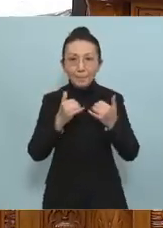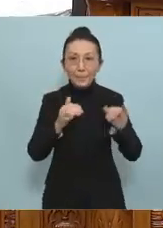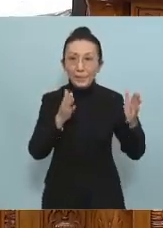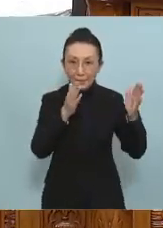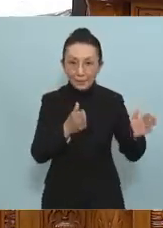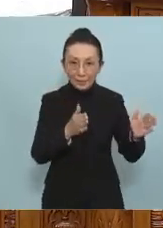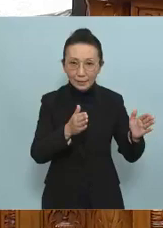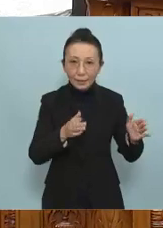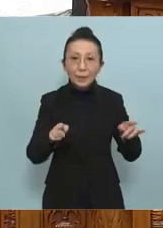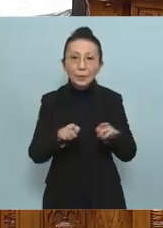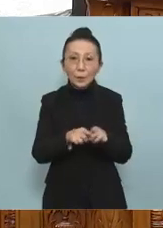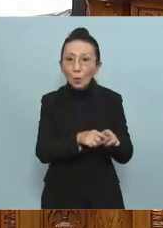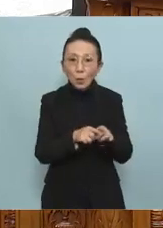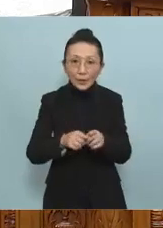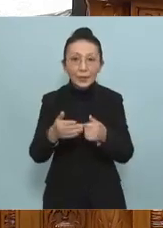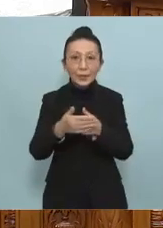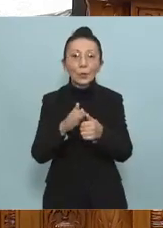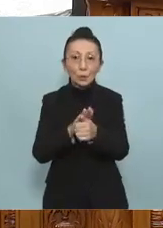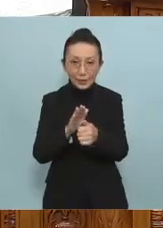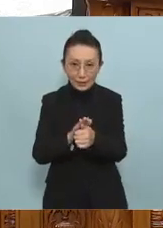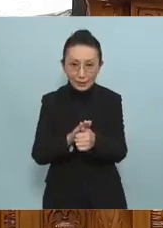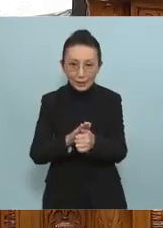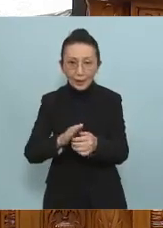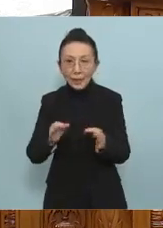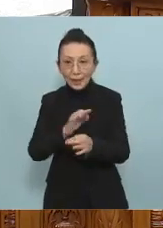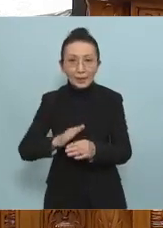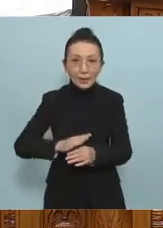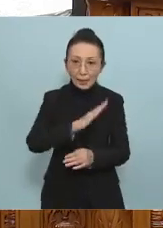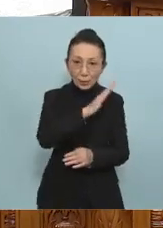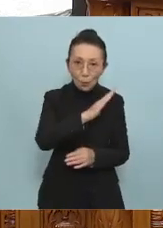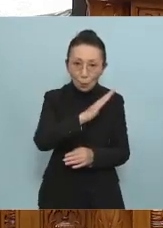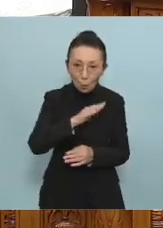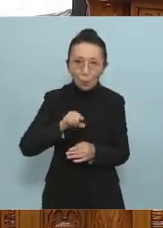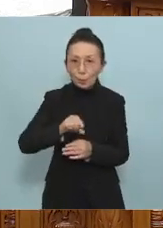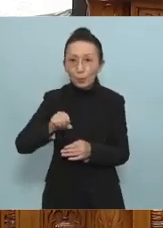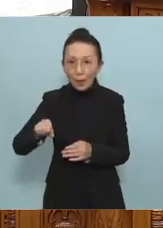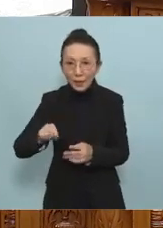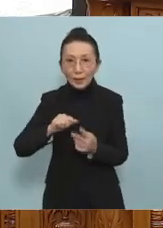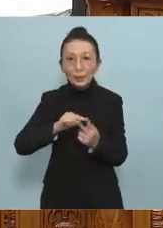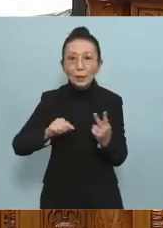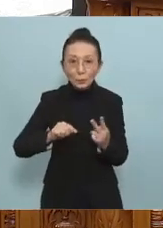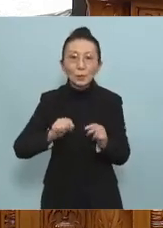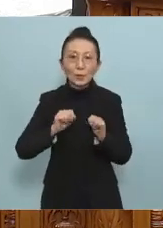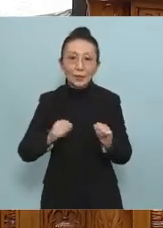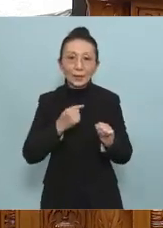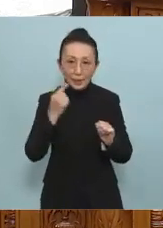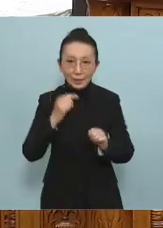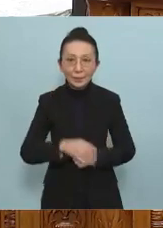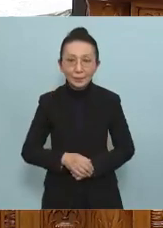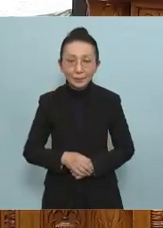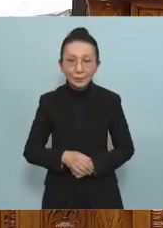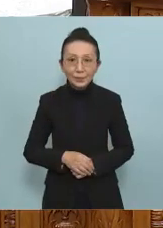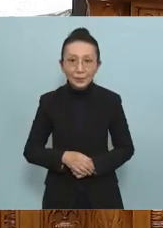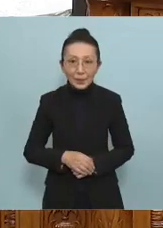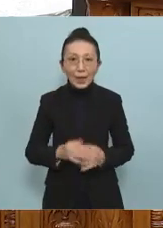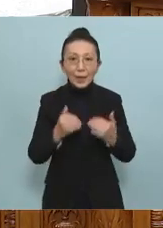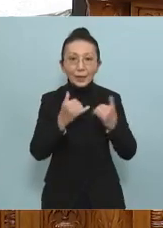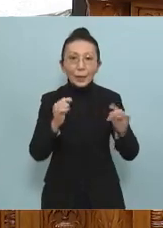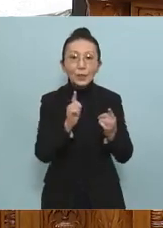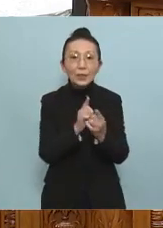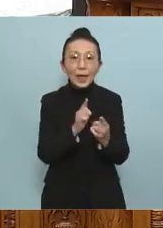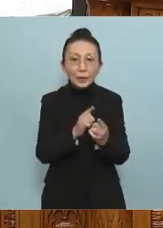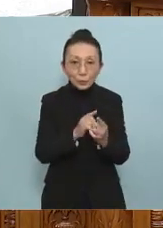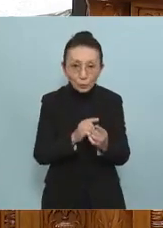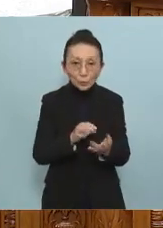し、成長戦略と分配戦略、実行してまいります。とりわけ、人への分配はコストではな